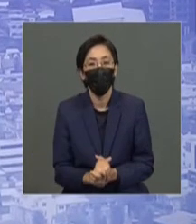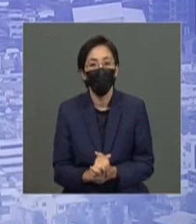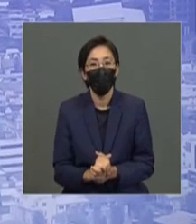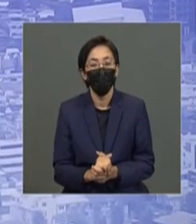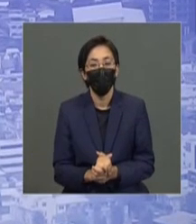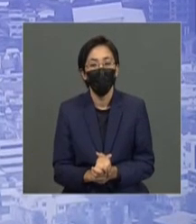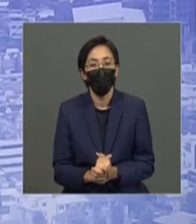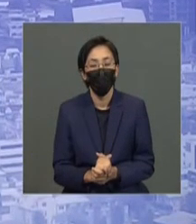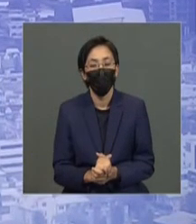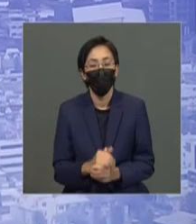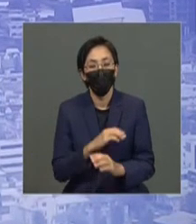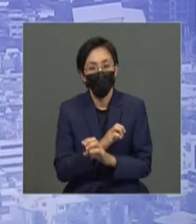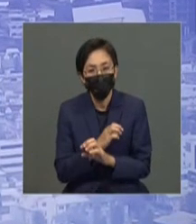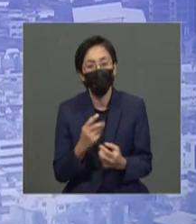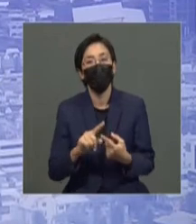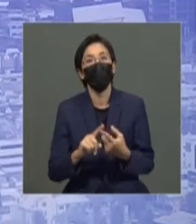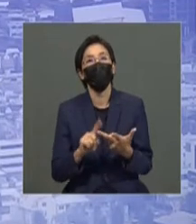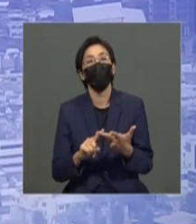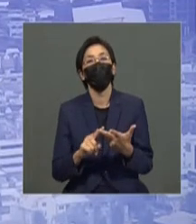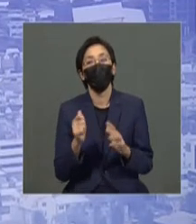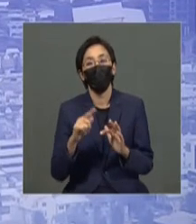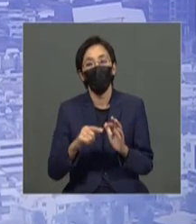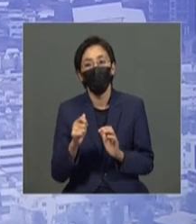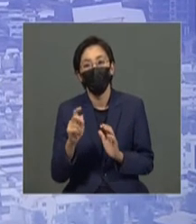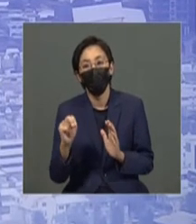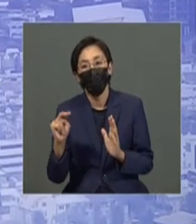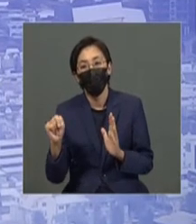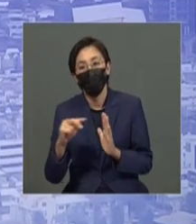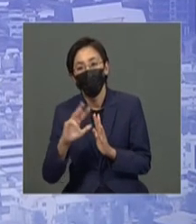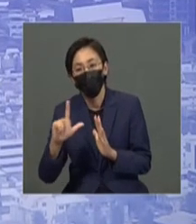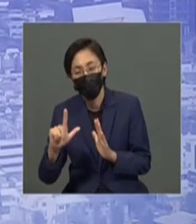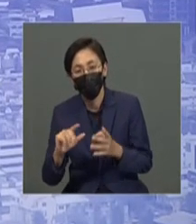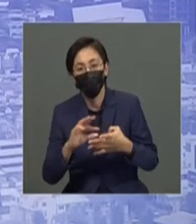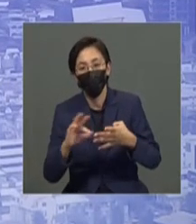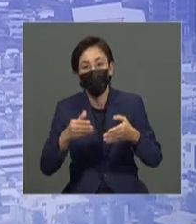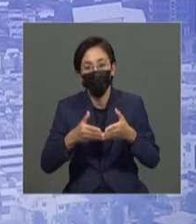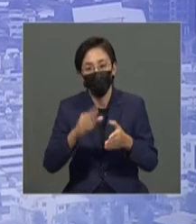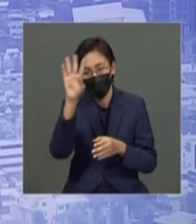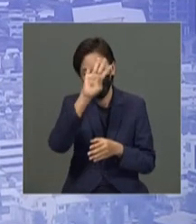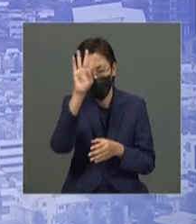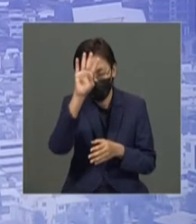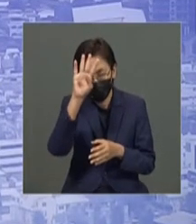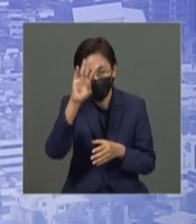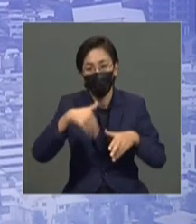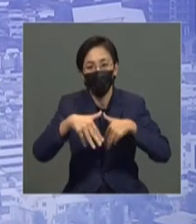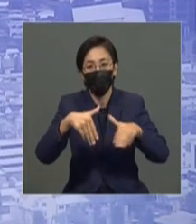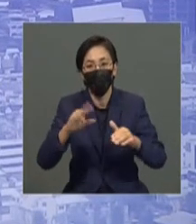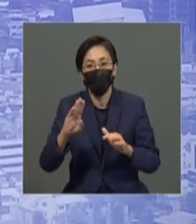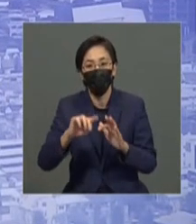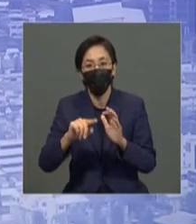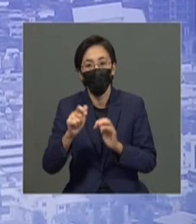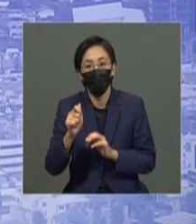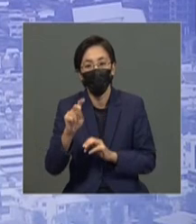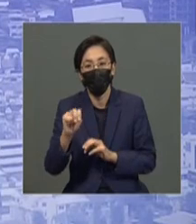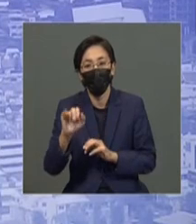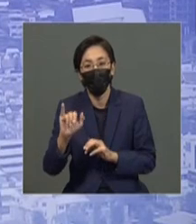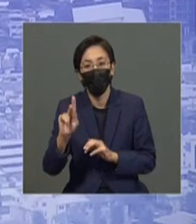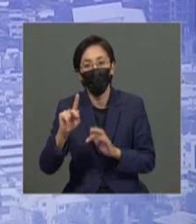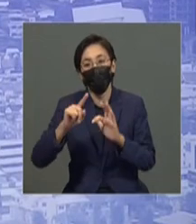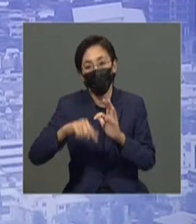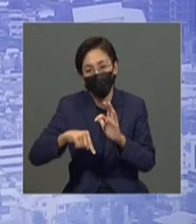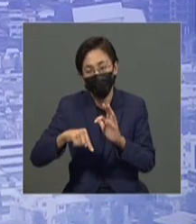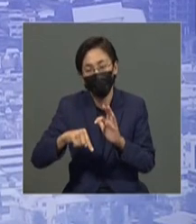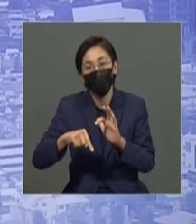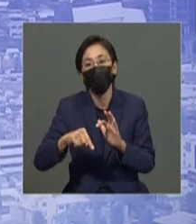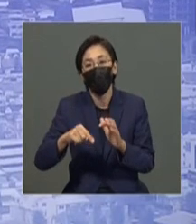จสำเพ็งจุดตรวจอ่อนนุชแฟลตคลองเตยและบ่อนไก่ตรงนี้เนี่ยขอให้ท่านติดตามข้อมูล